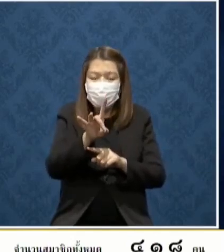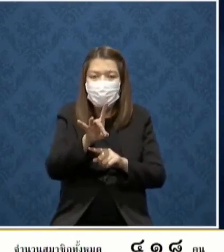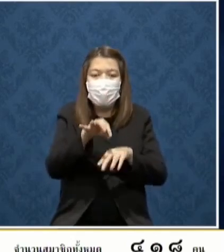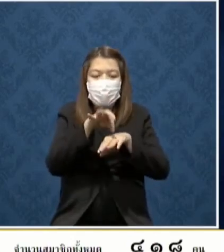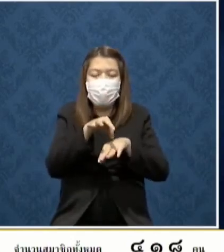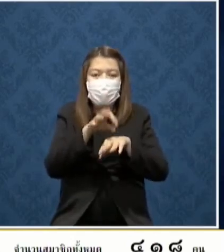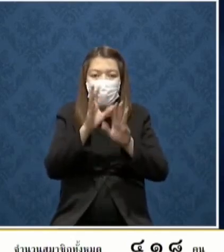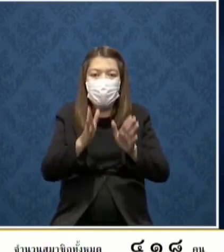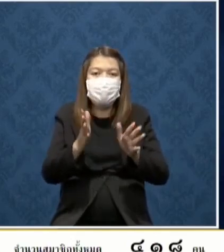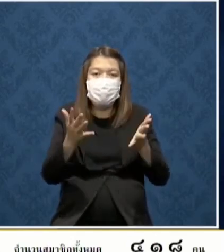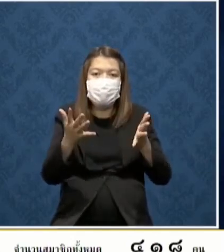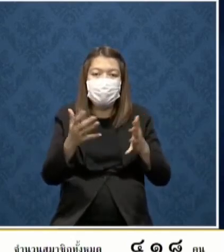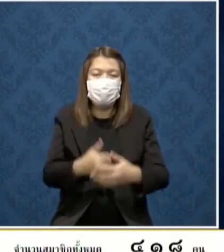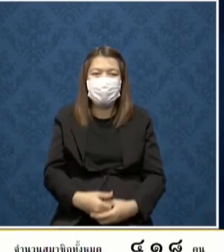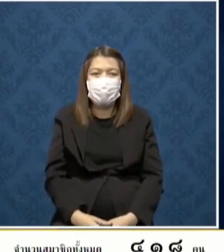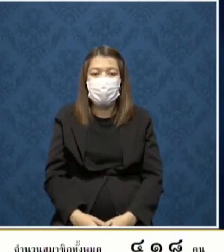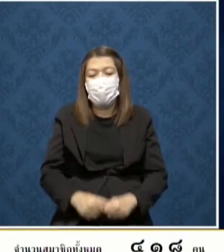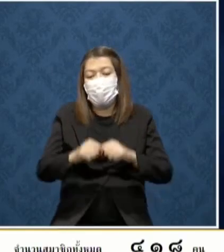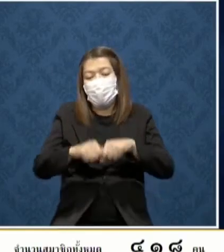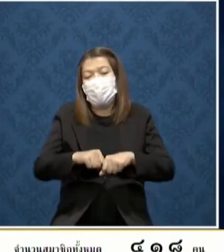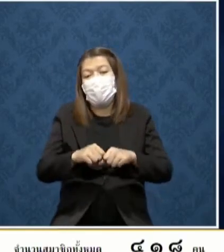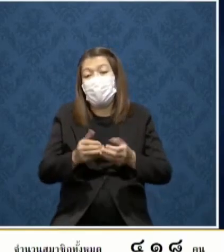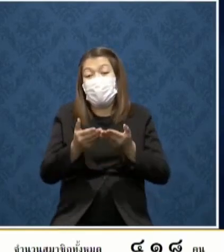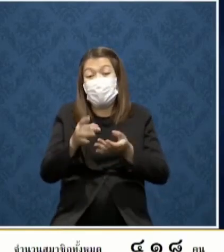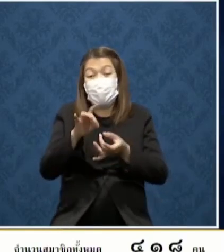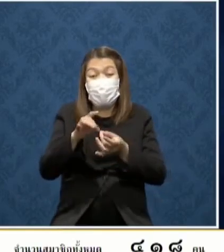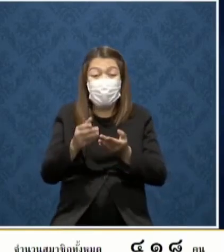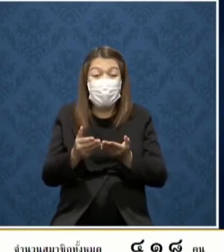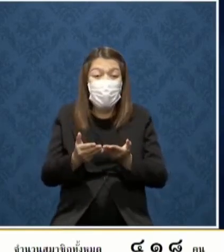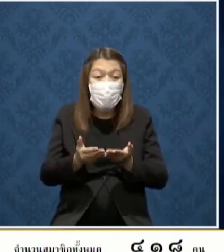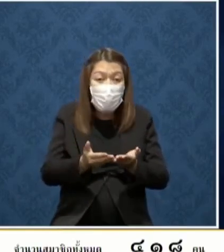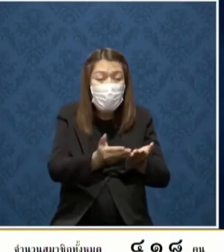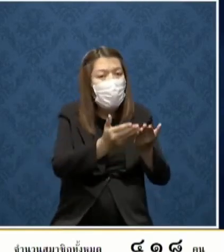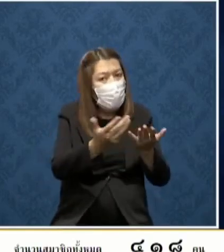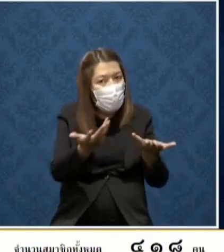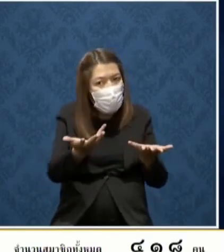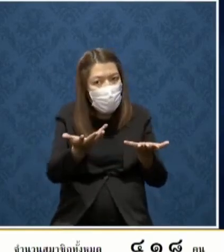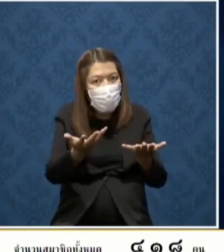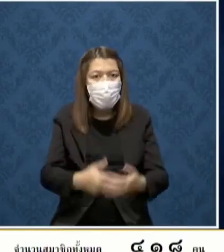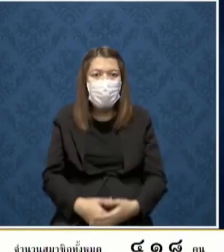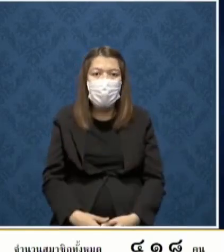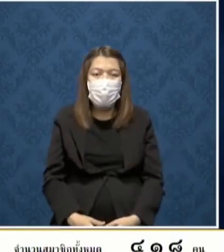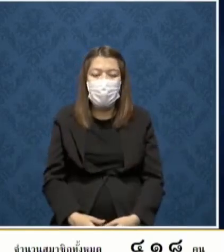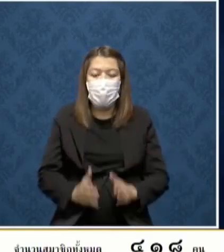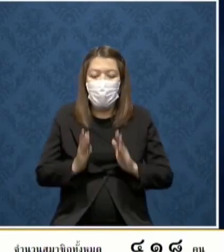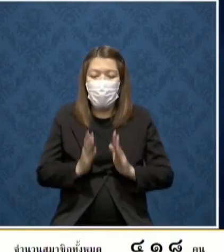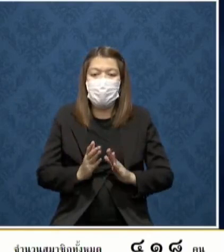พูดมาครบญชา อนุมัติให้เรือหงสโไทยนั้ออกไปที่บดภารกิจ ใอย่างไรโดยไมมีต้นกล